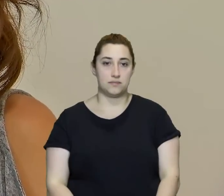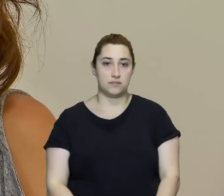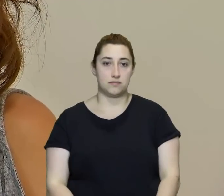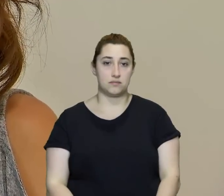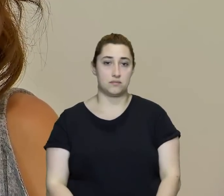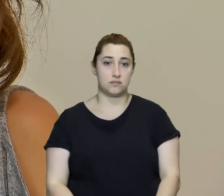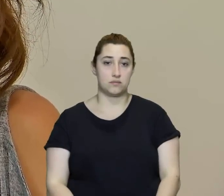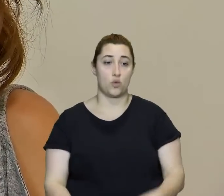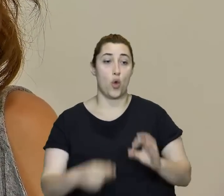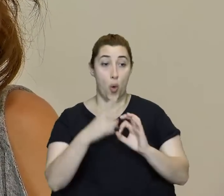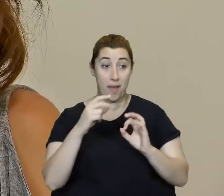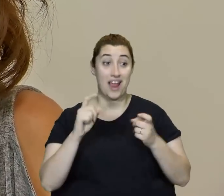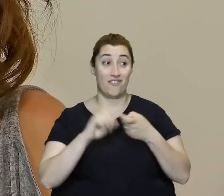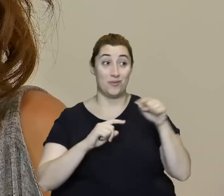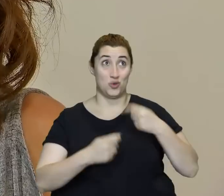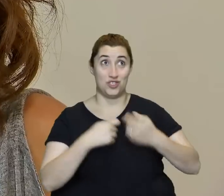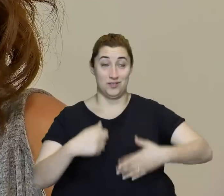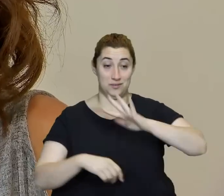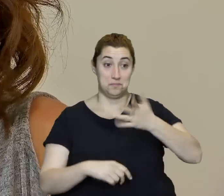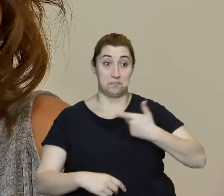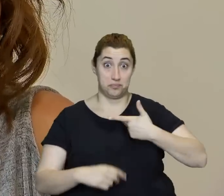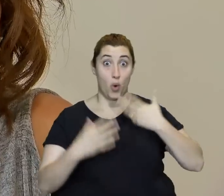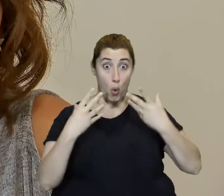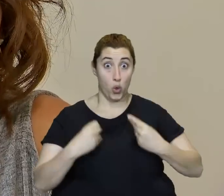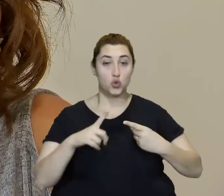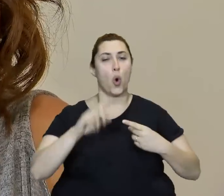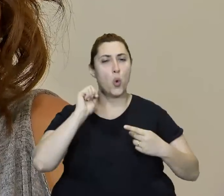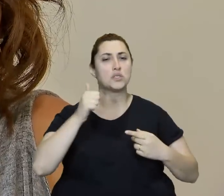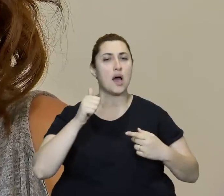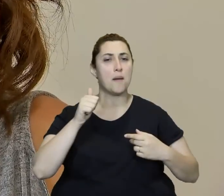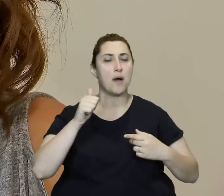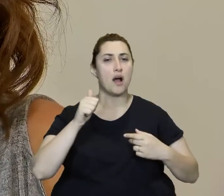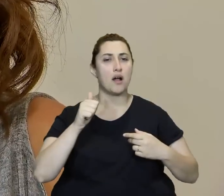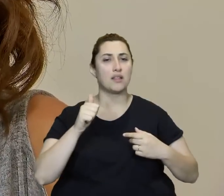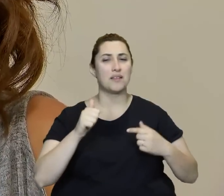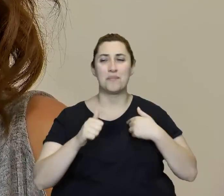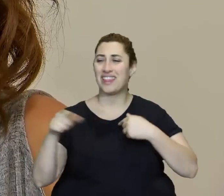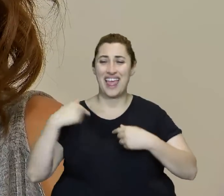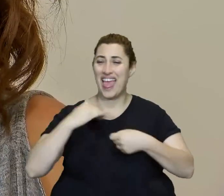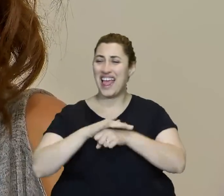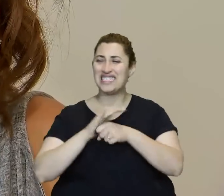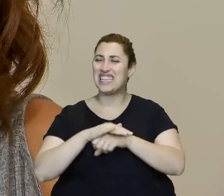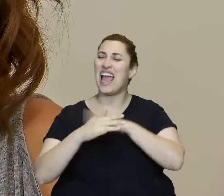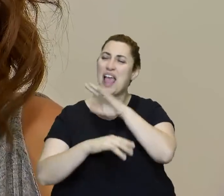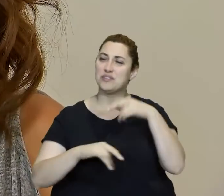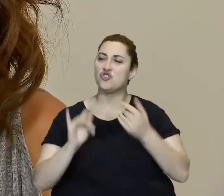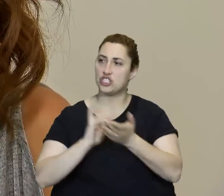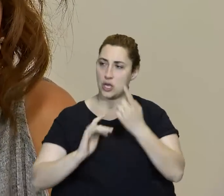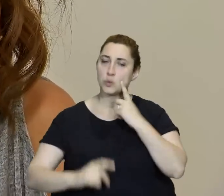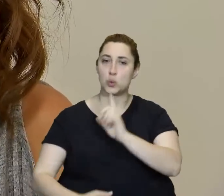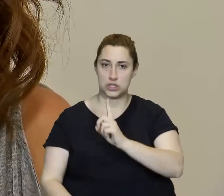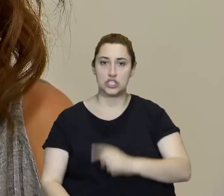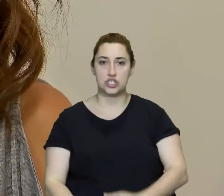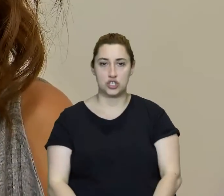Ömer de bu şirkette benim olunca, işte o zaman bana yaşattıkların hesabını soracağım senden